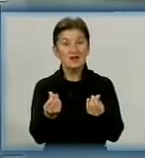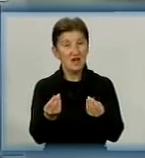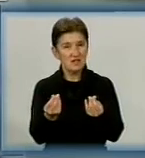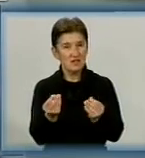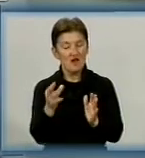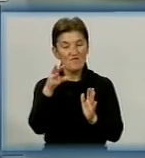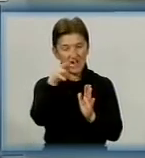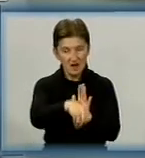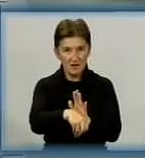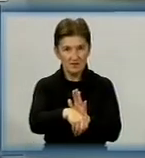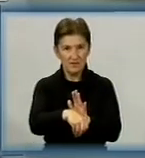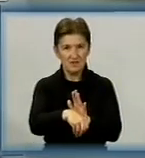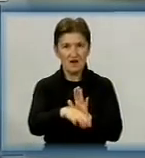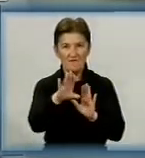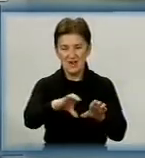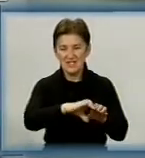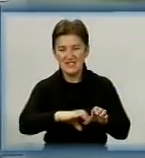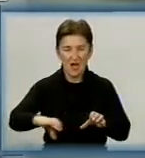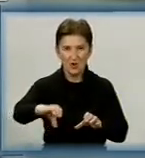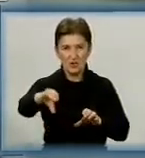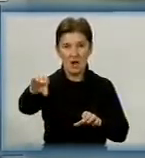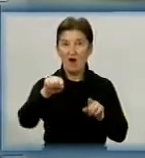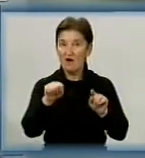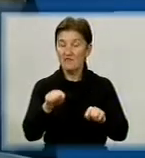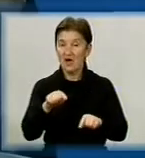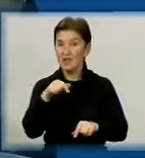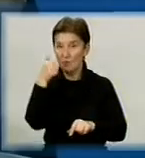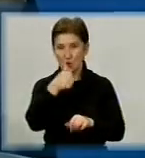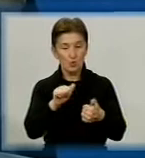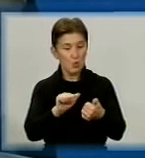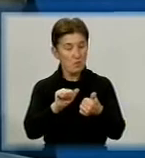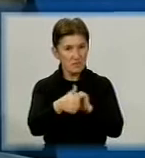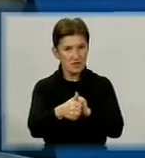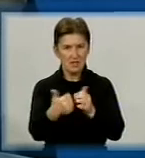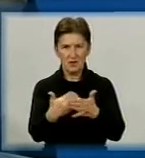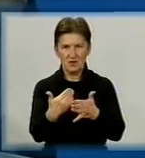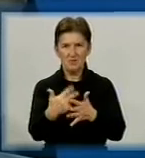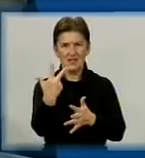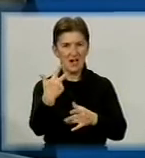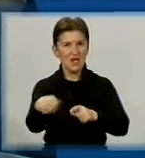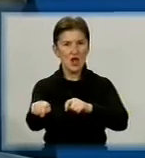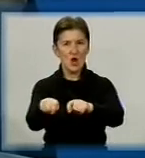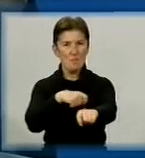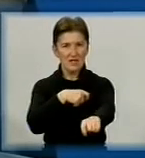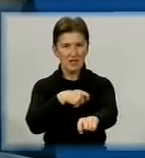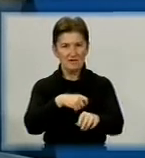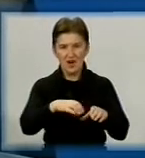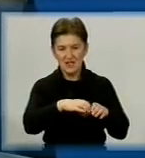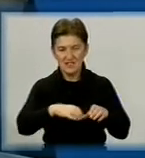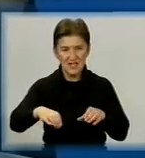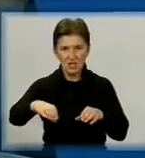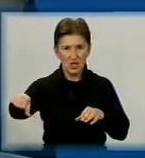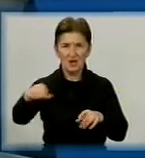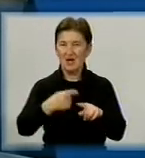в первую очередь, в сети. Мы в этом году хорошо, поменяли порядка где-то 3 километров сетей, но